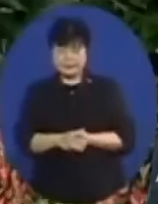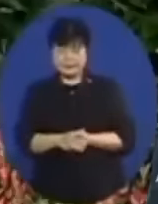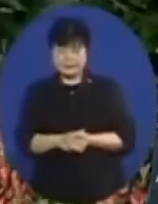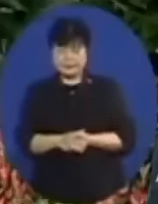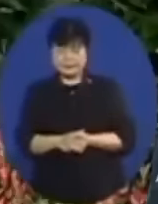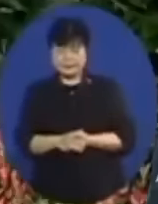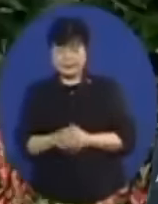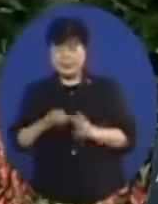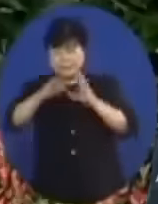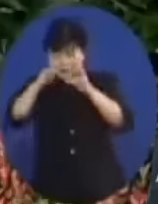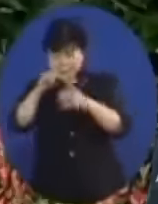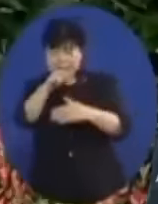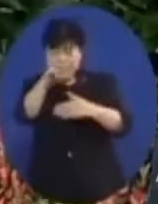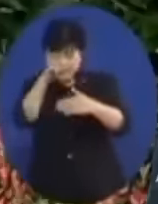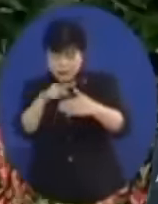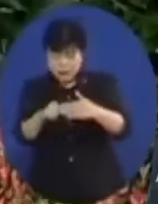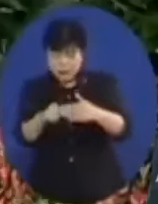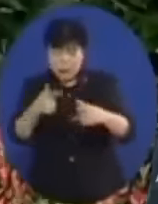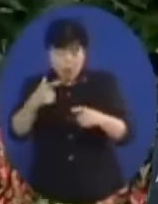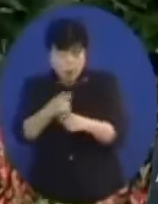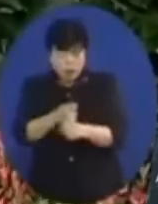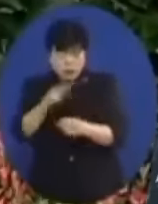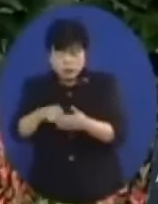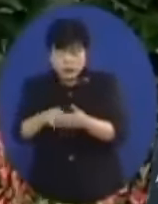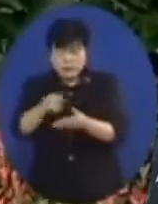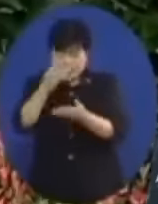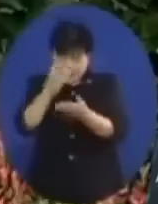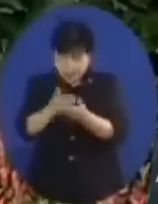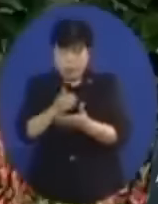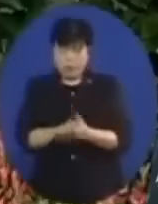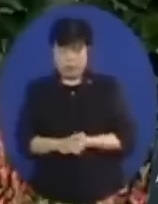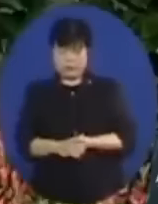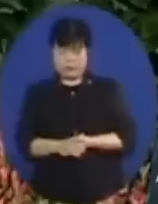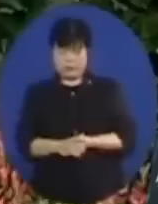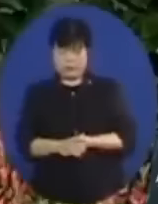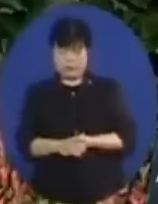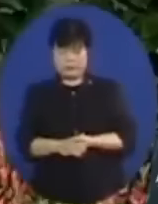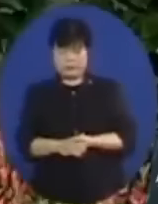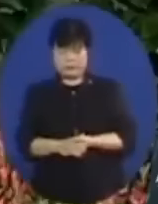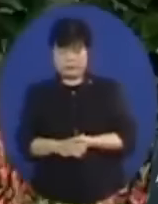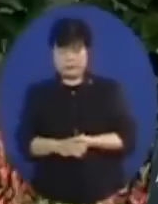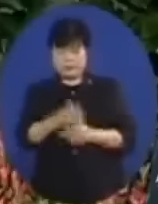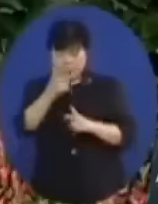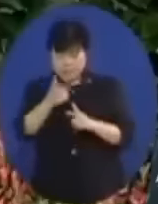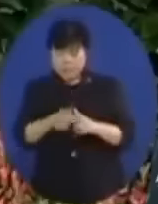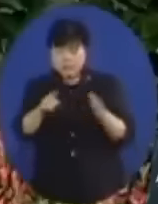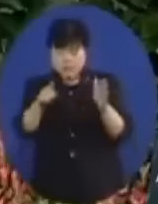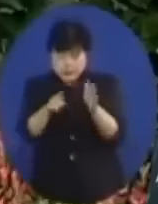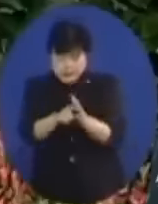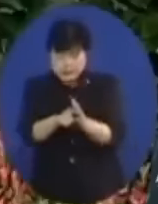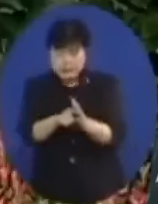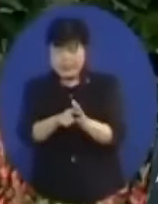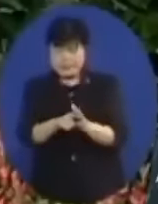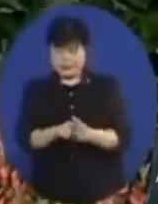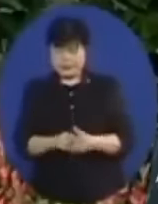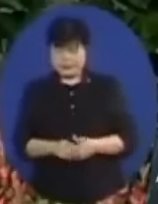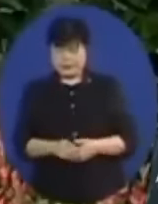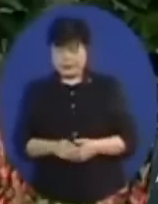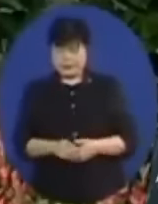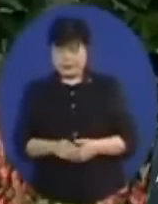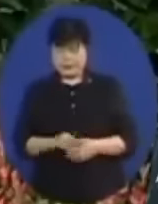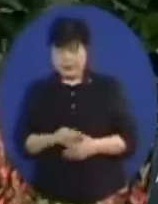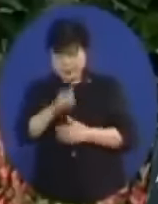이 세상에 원수를 갚지 않는 사람이 바로 예수 믿는 사람 아닙니까? 하나님